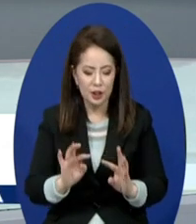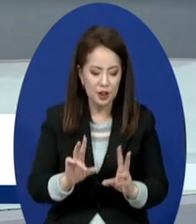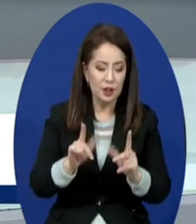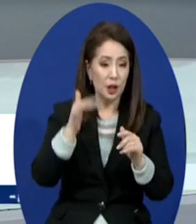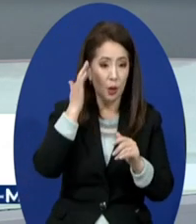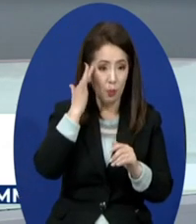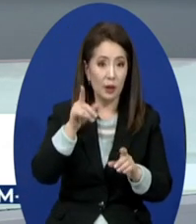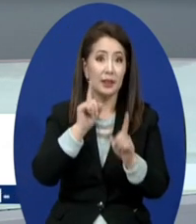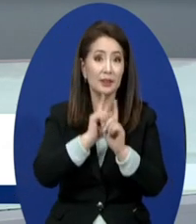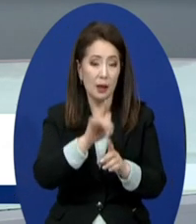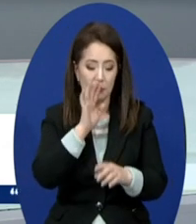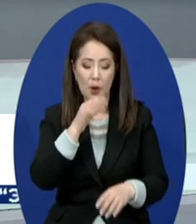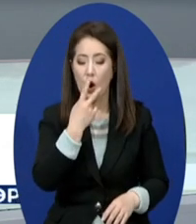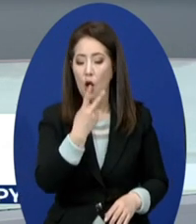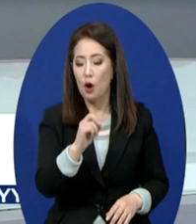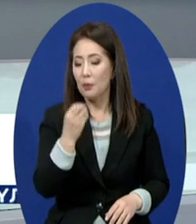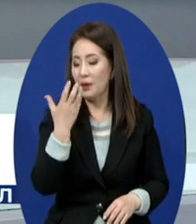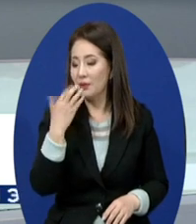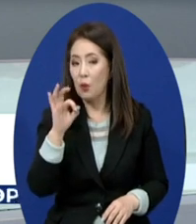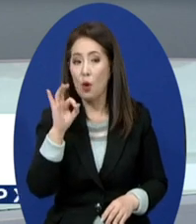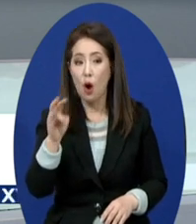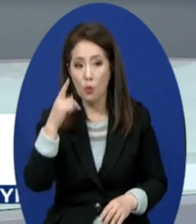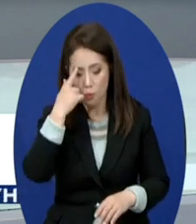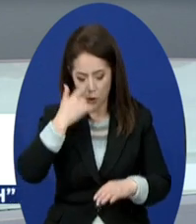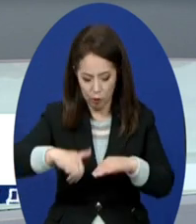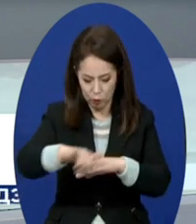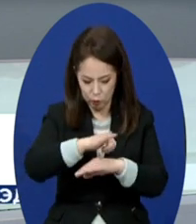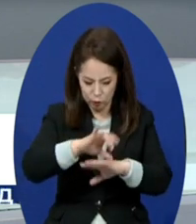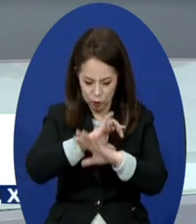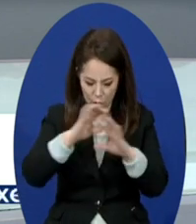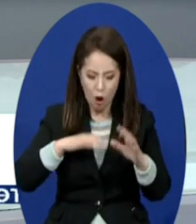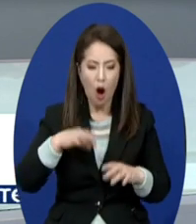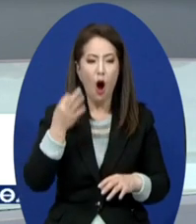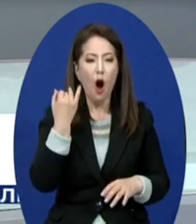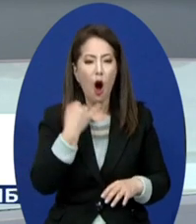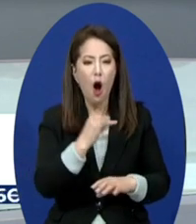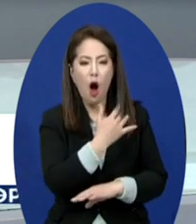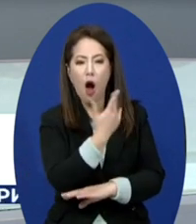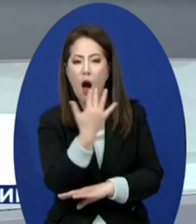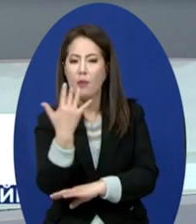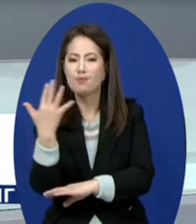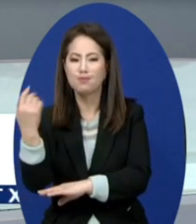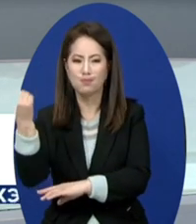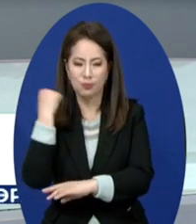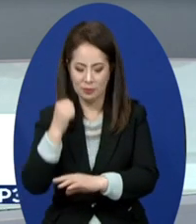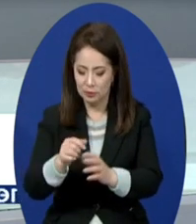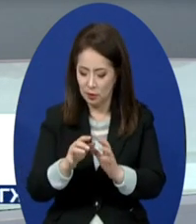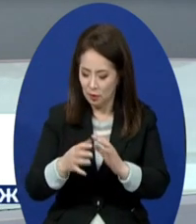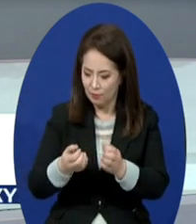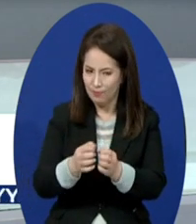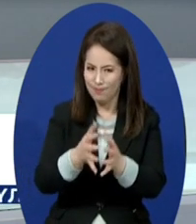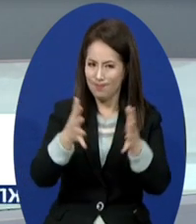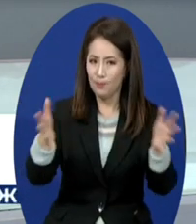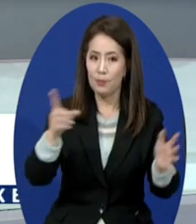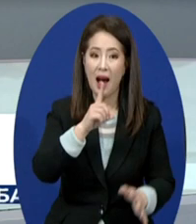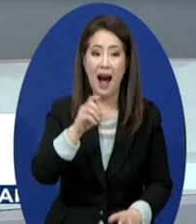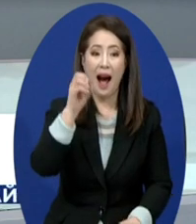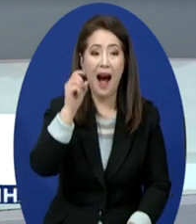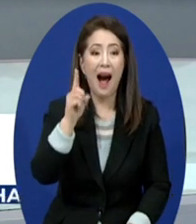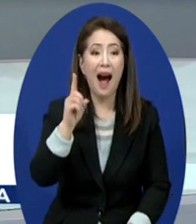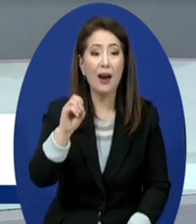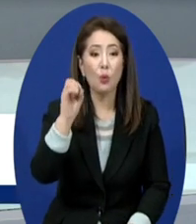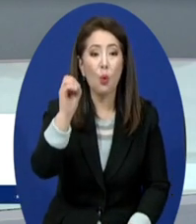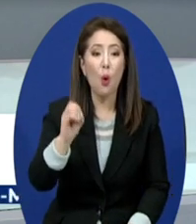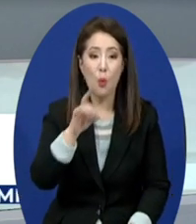хэрэгжих юм а. 2050 он гэхэд Монгол орны ойгоор бүрхэгдсэн газар нутгийн талбайн хэмжээ 10% хүрсэн байх зорилготой.